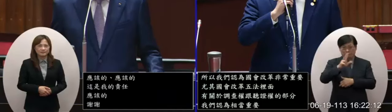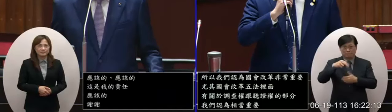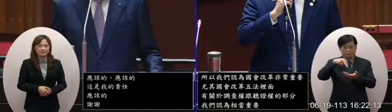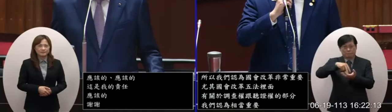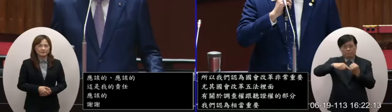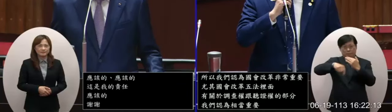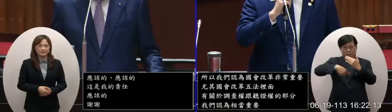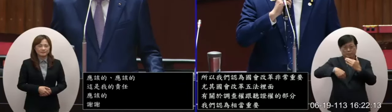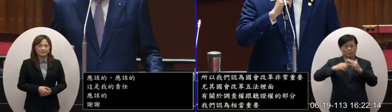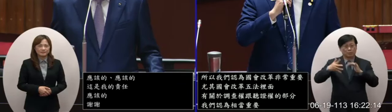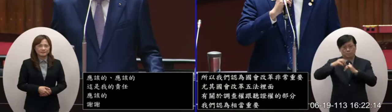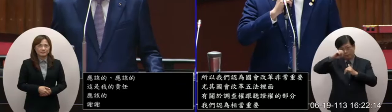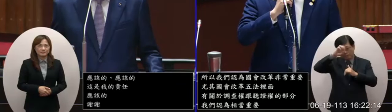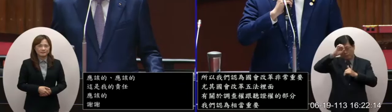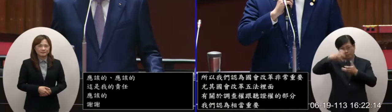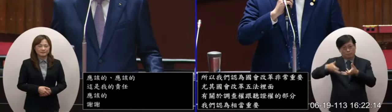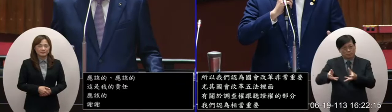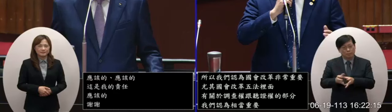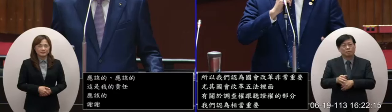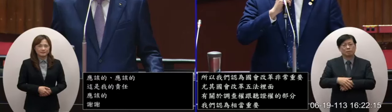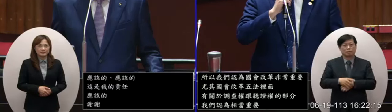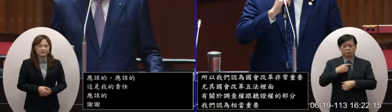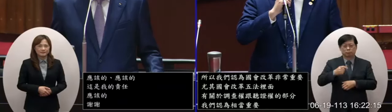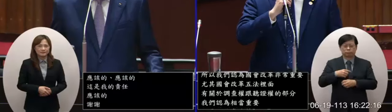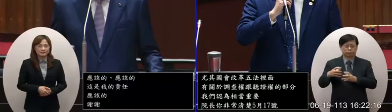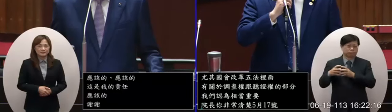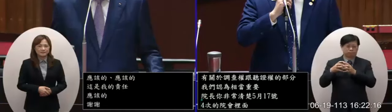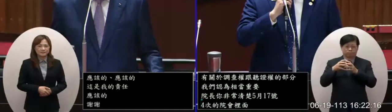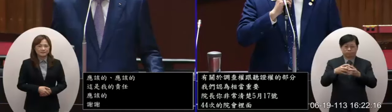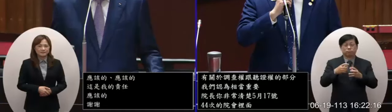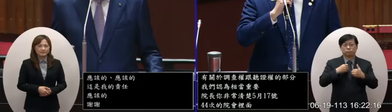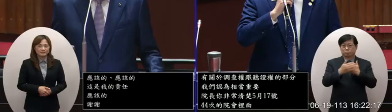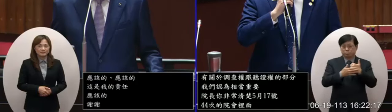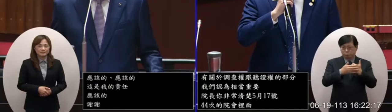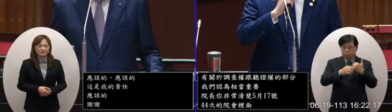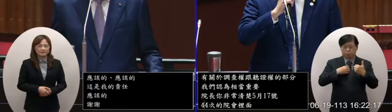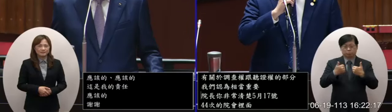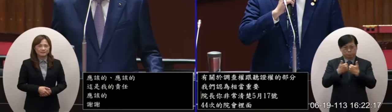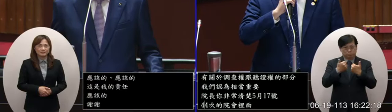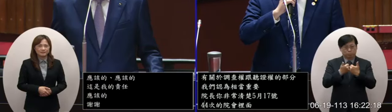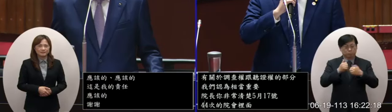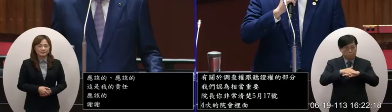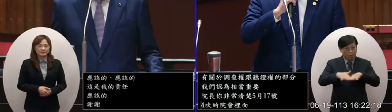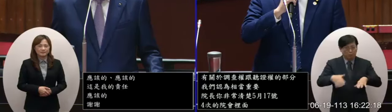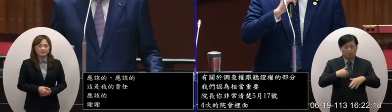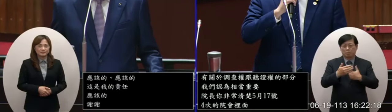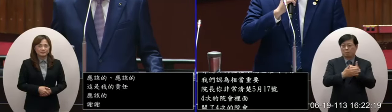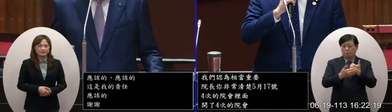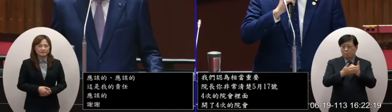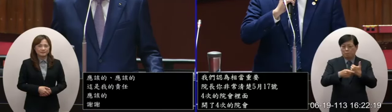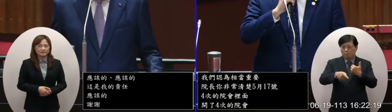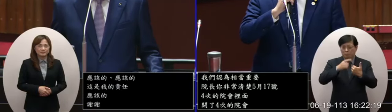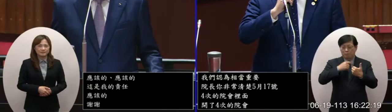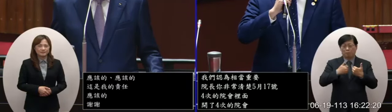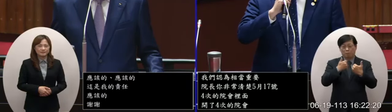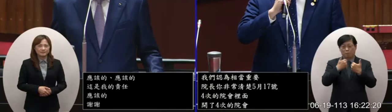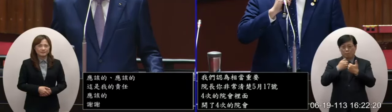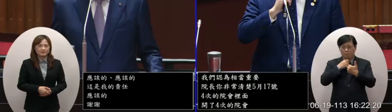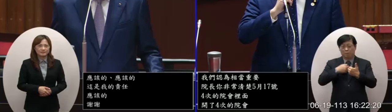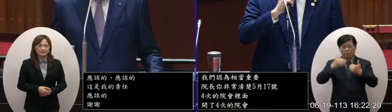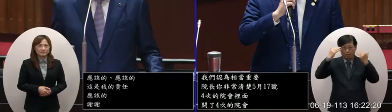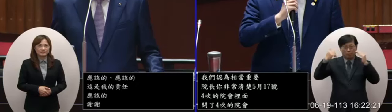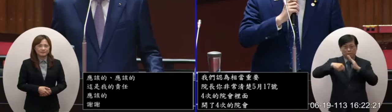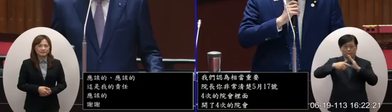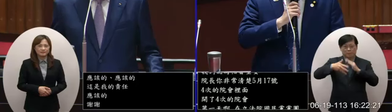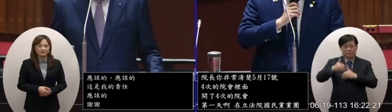在立法院的时候，国民党党团啊，我们大家群起啊，为了维护议事的和谐，我们保护这个议事的和谐，保护韩